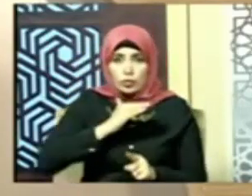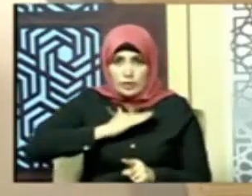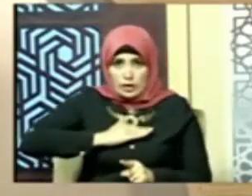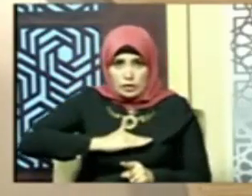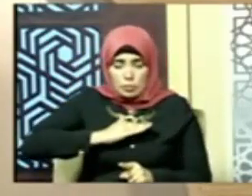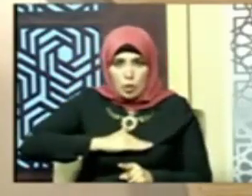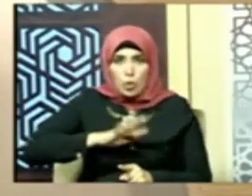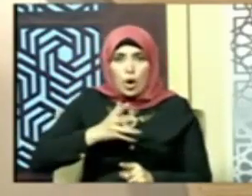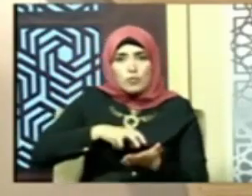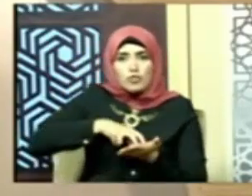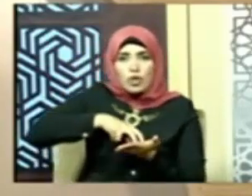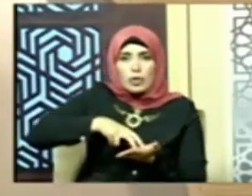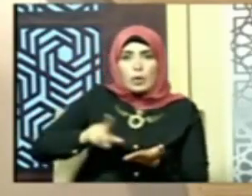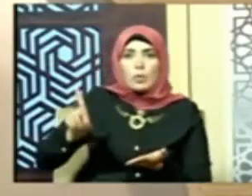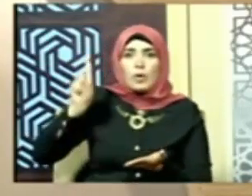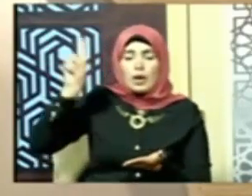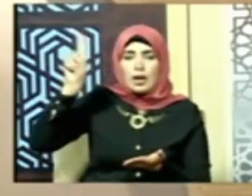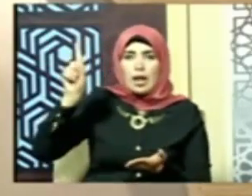شيئا. عندما نتقي الله